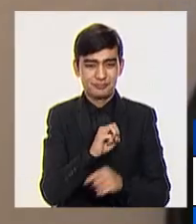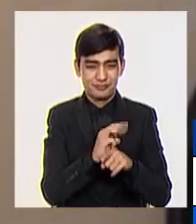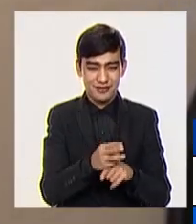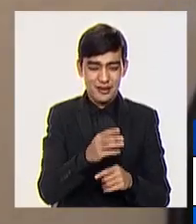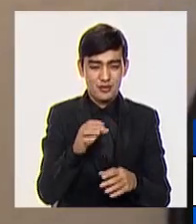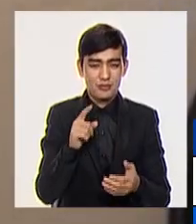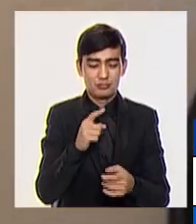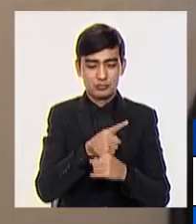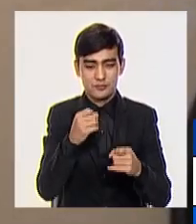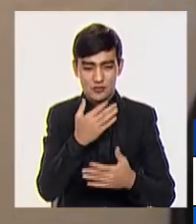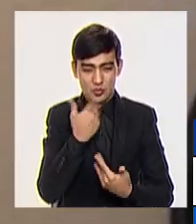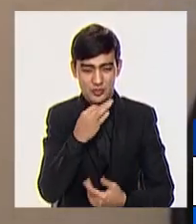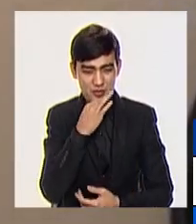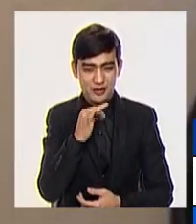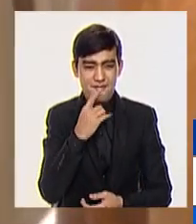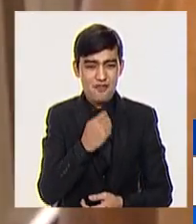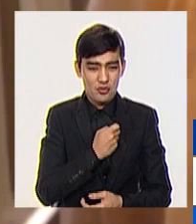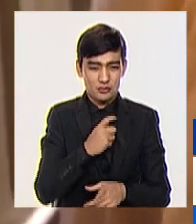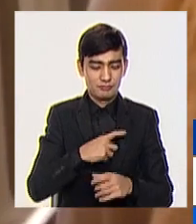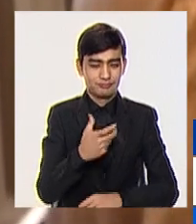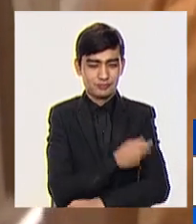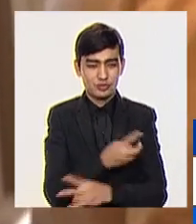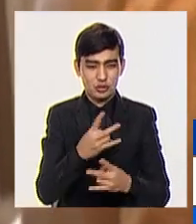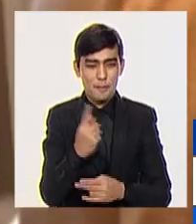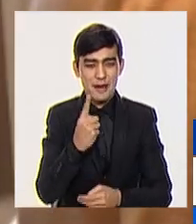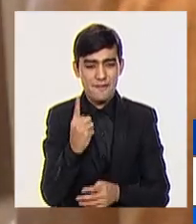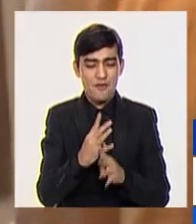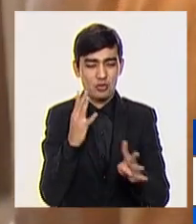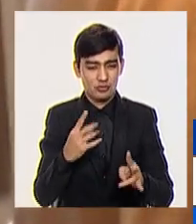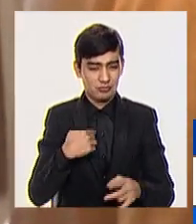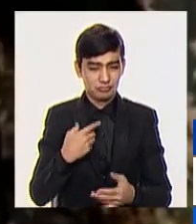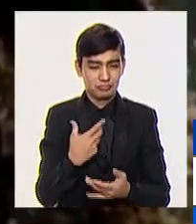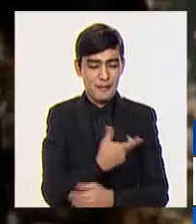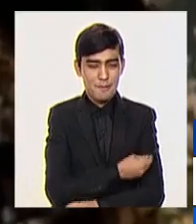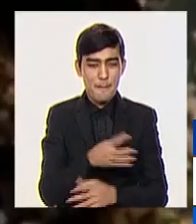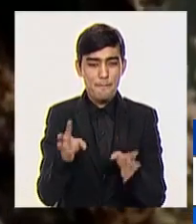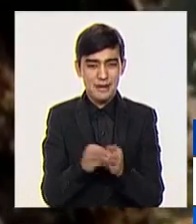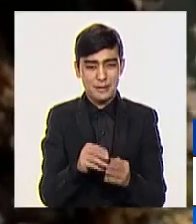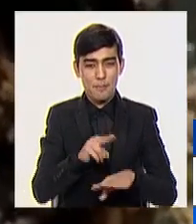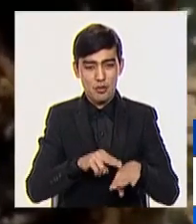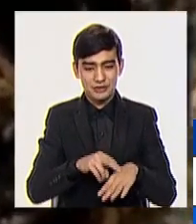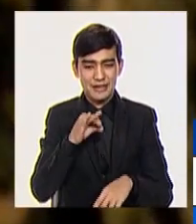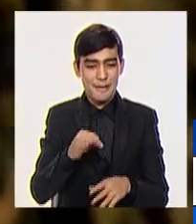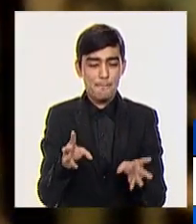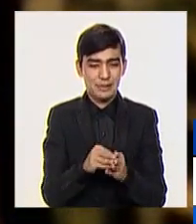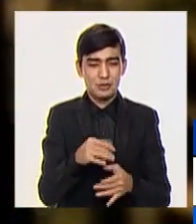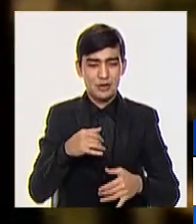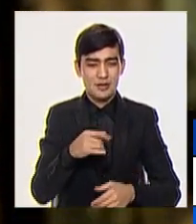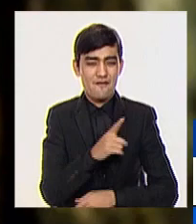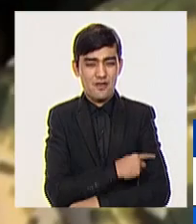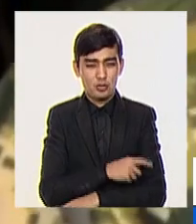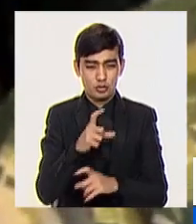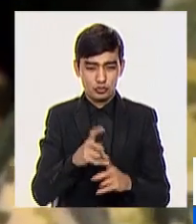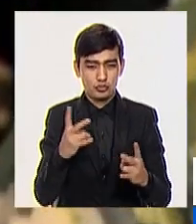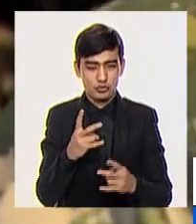но вооруженных сил заинтересованы получить прививку в числе первых вместе с полицейскими и вместе с медиками. Предпочтений